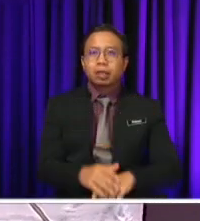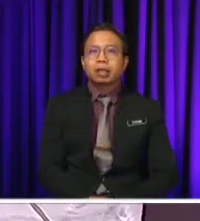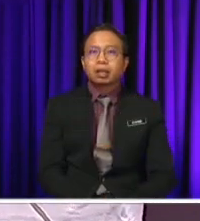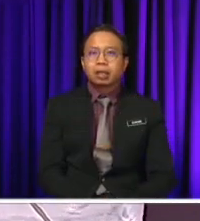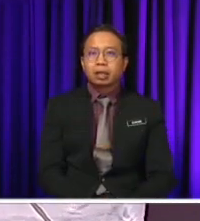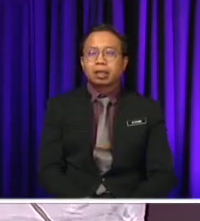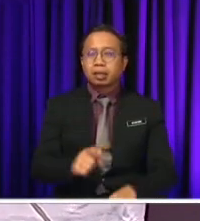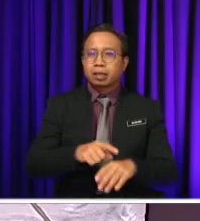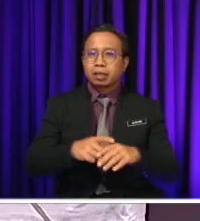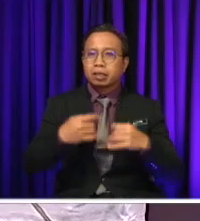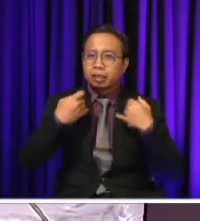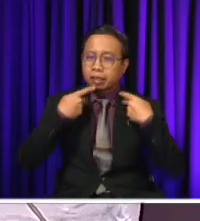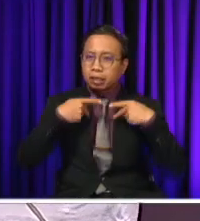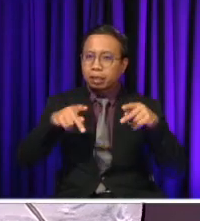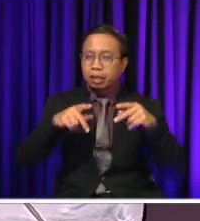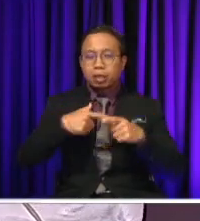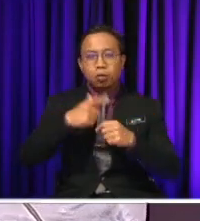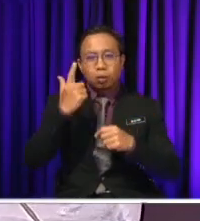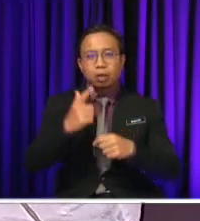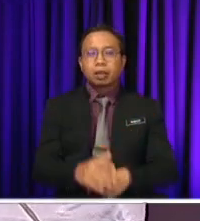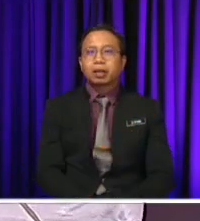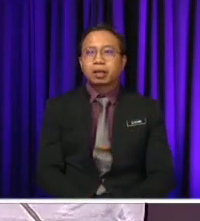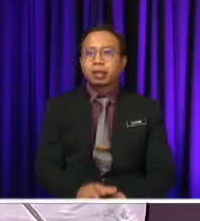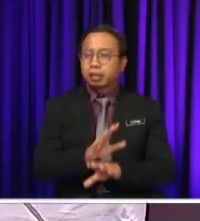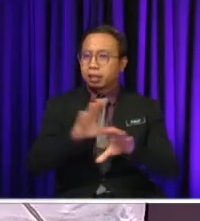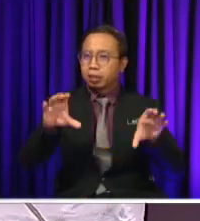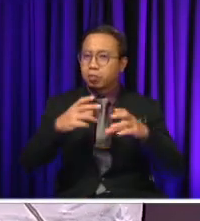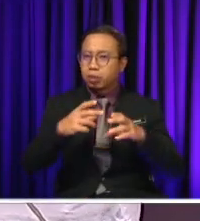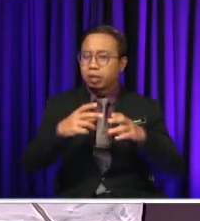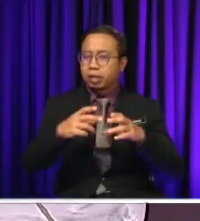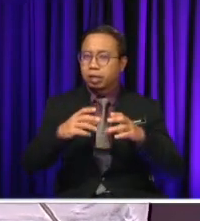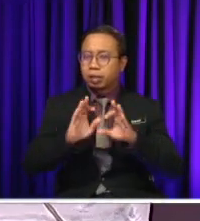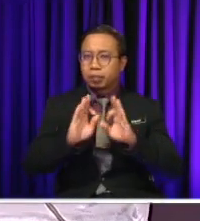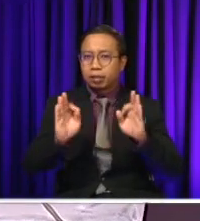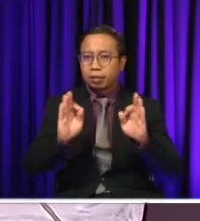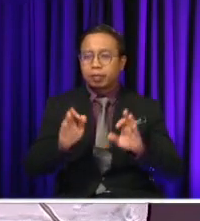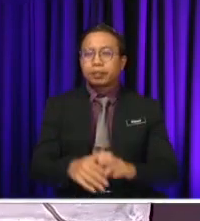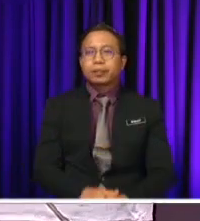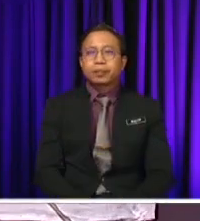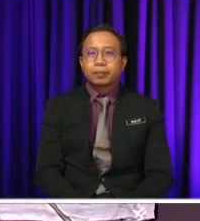pasaran 2 lah tapi dia